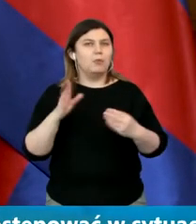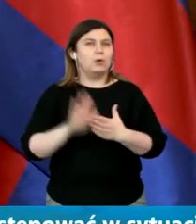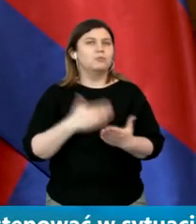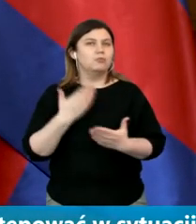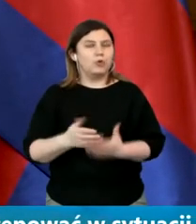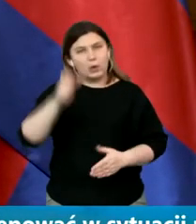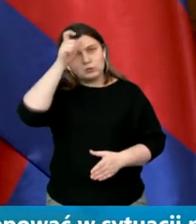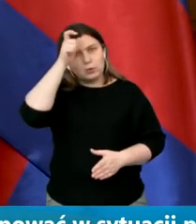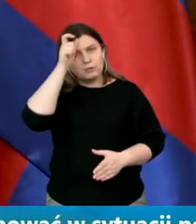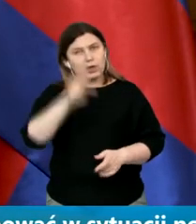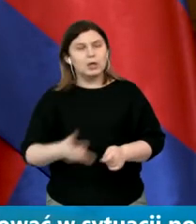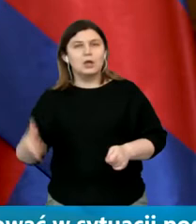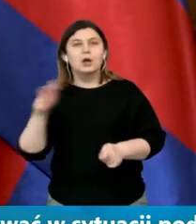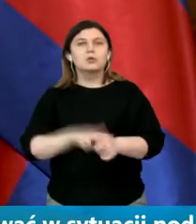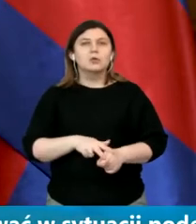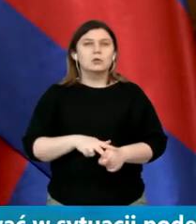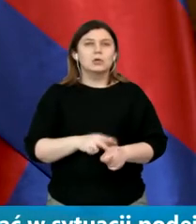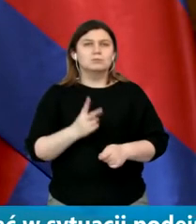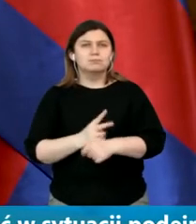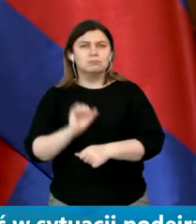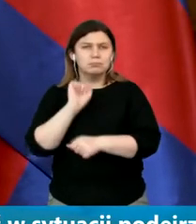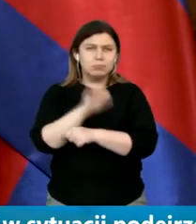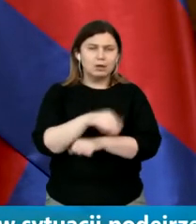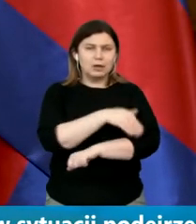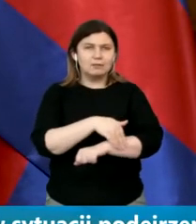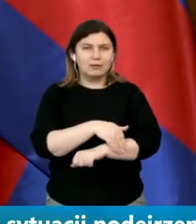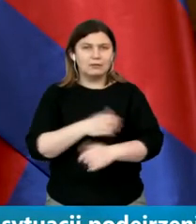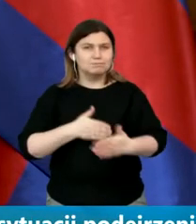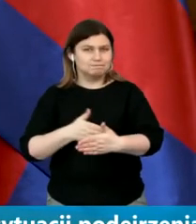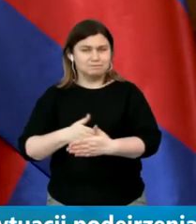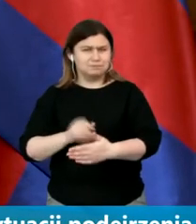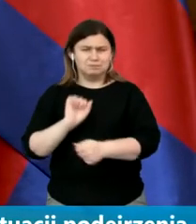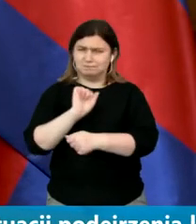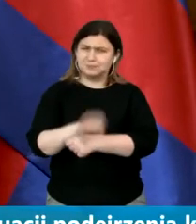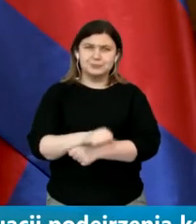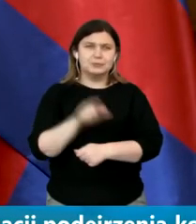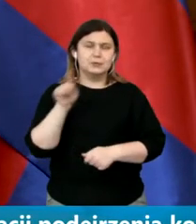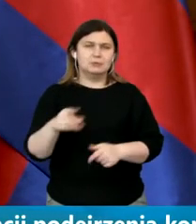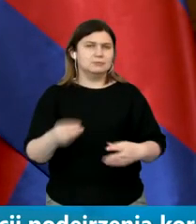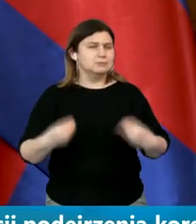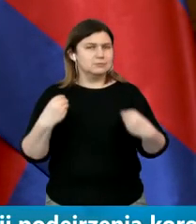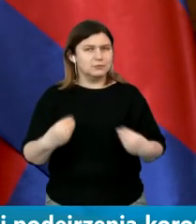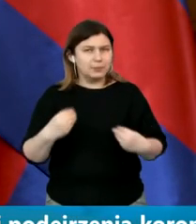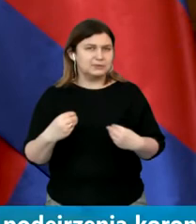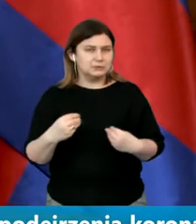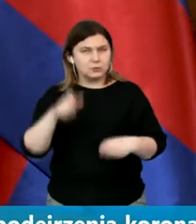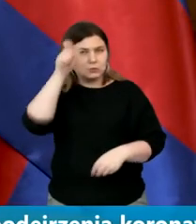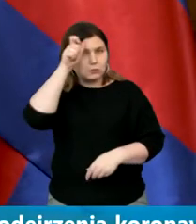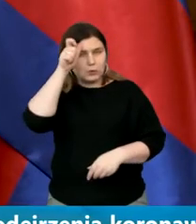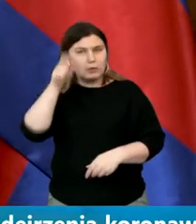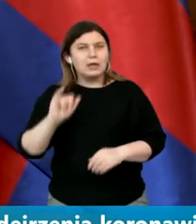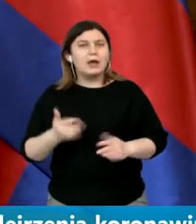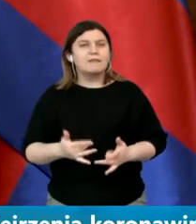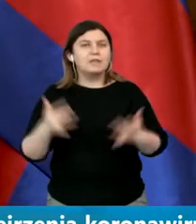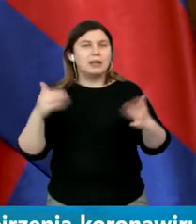który przekraczał każde granice, przekraczał granice niemożliwości. Tym imponował i tym pokazywał, jak wiele